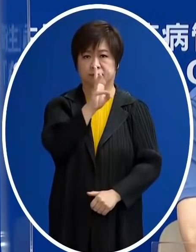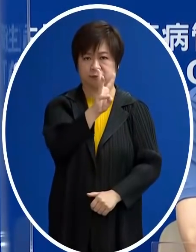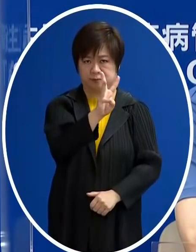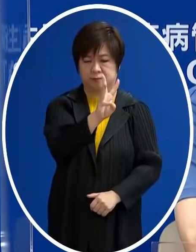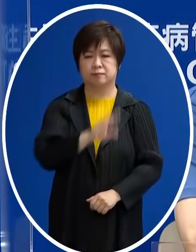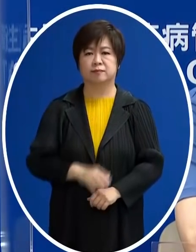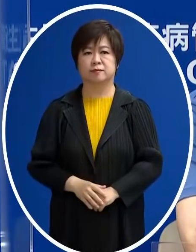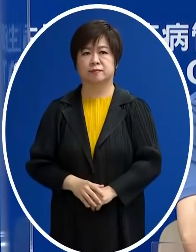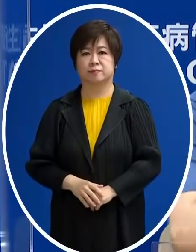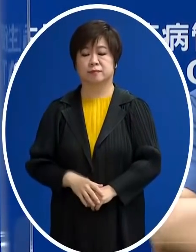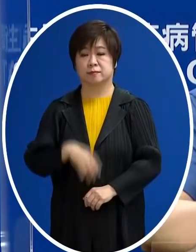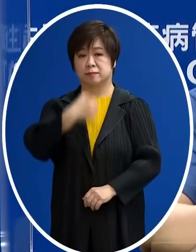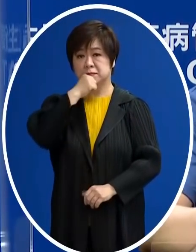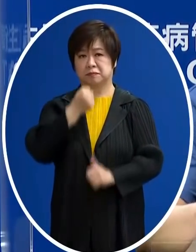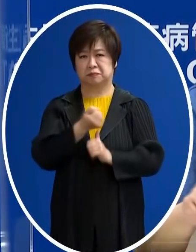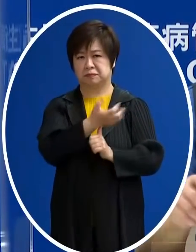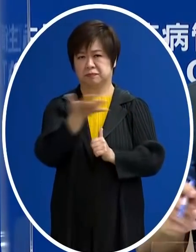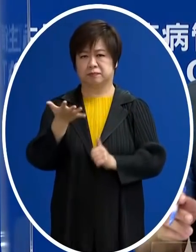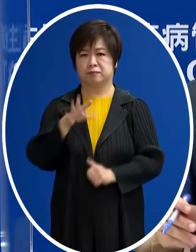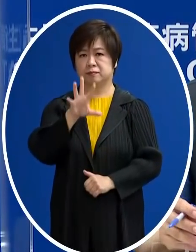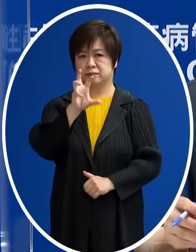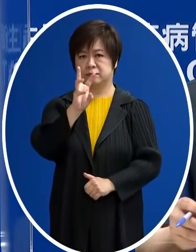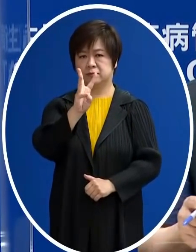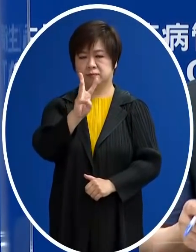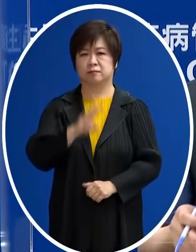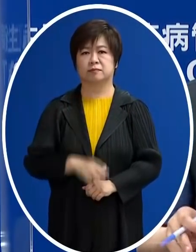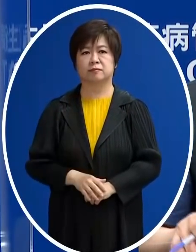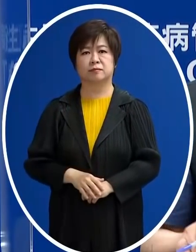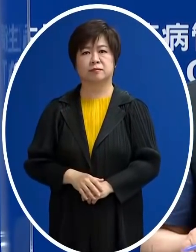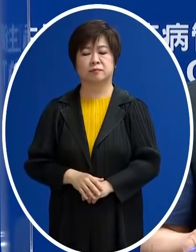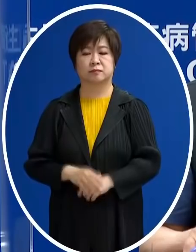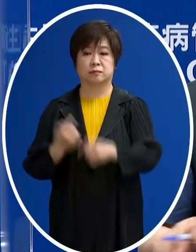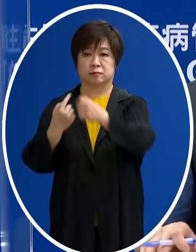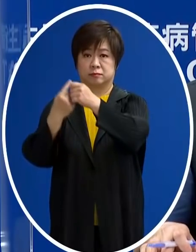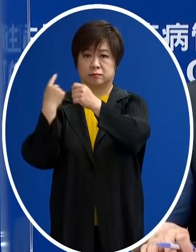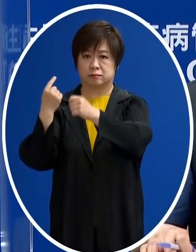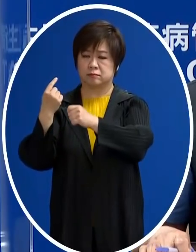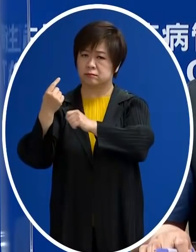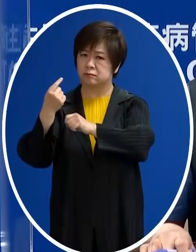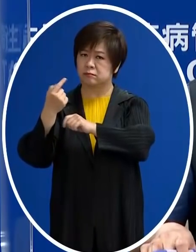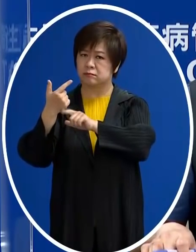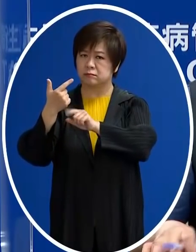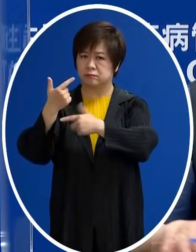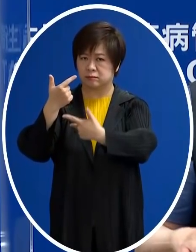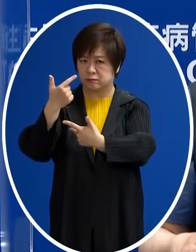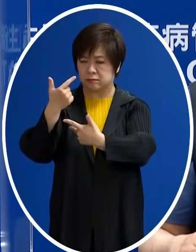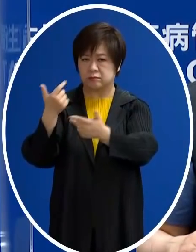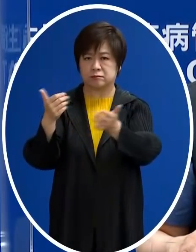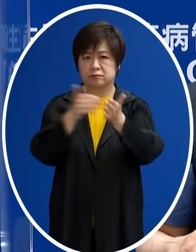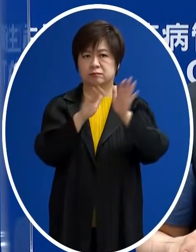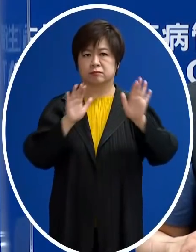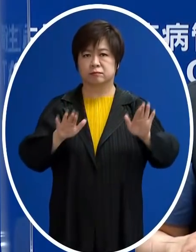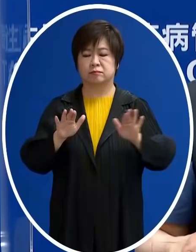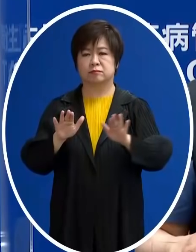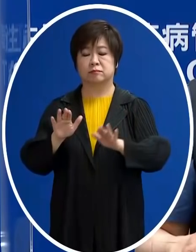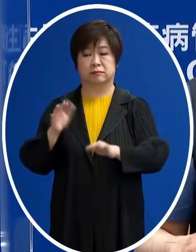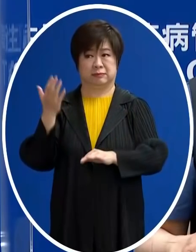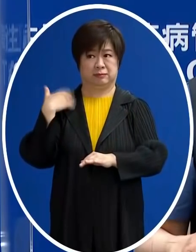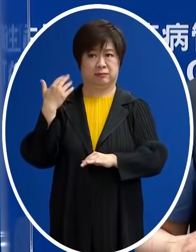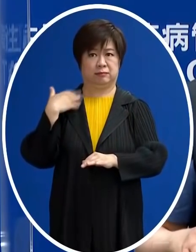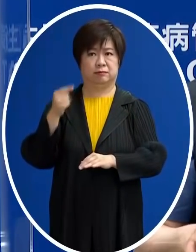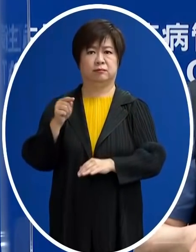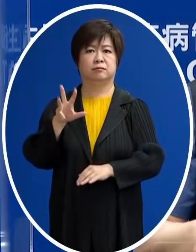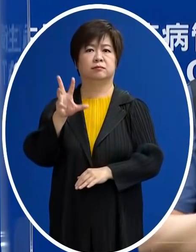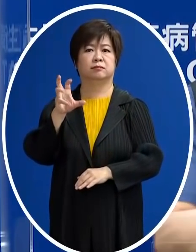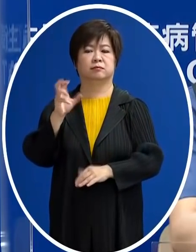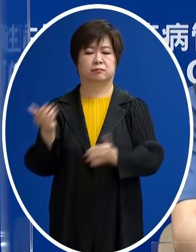83例，好，本土的病例有83例，这大概是从去年6月27号，好，有88例以来